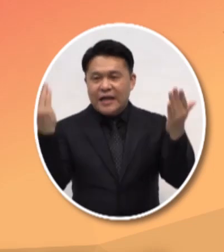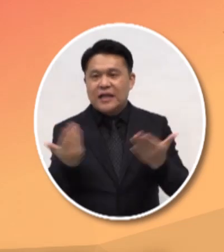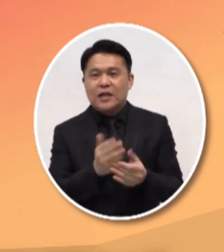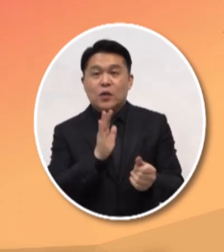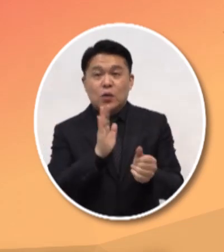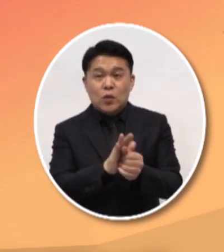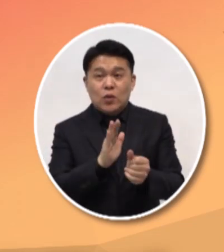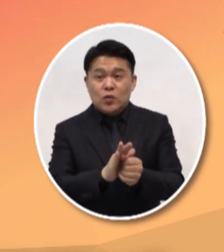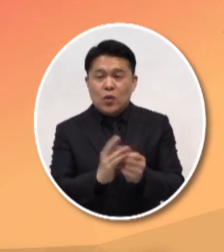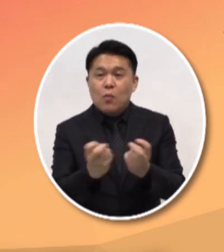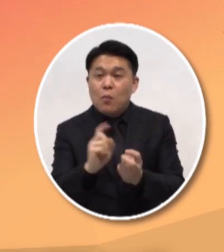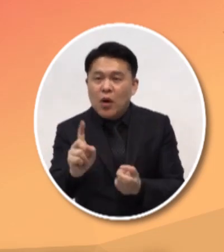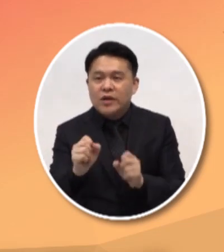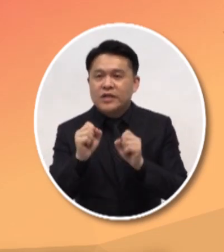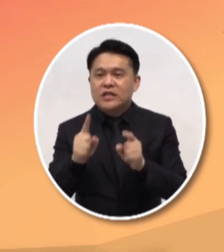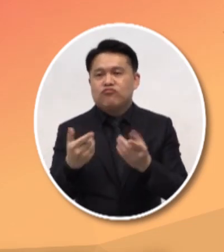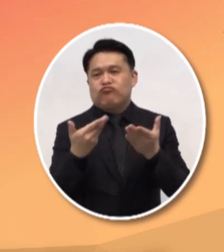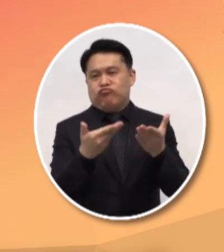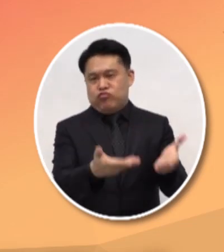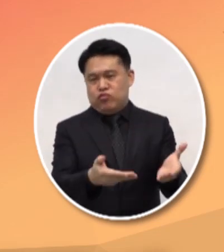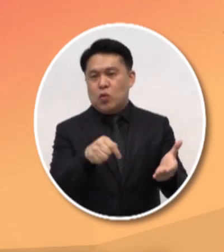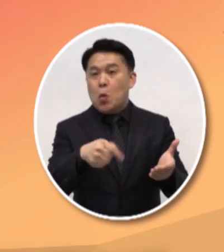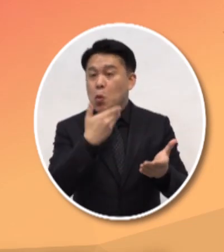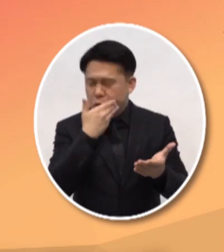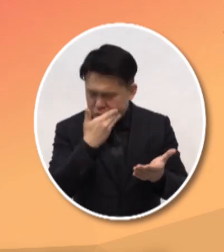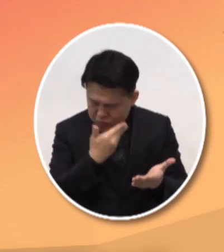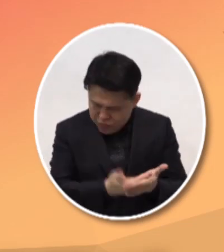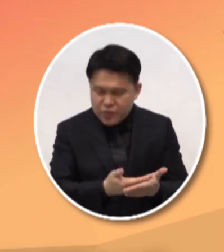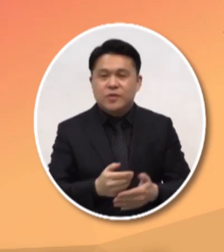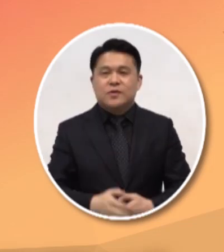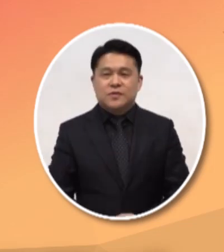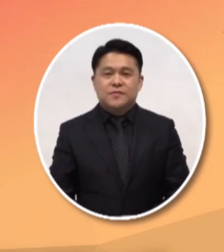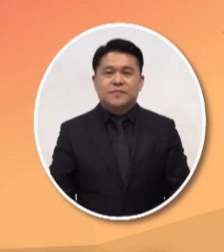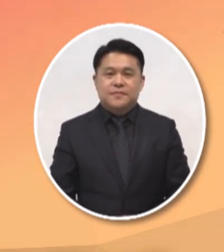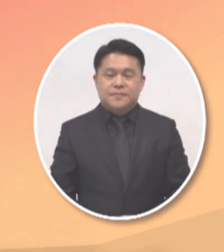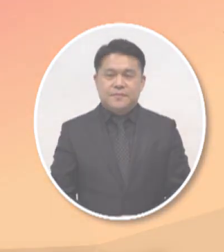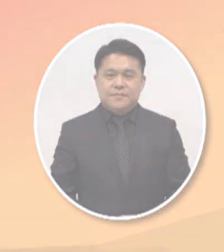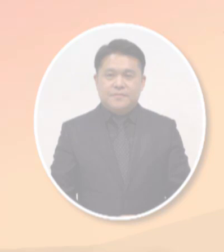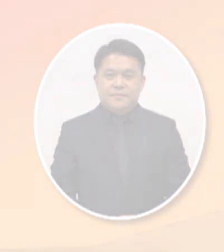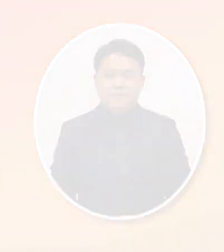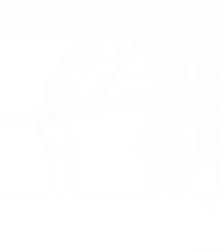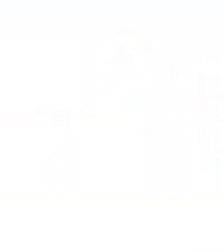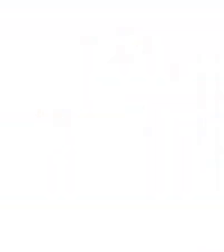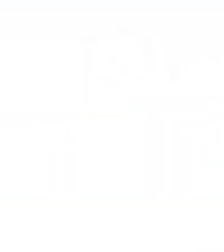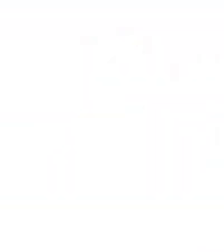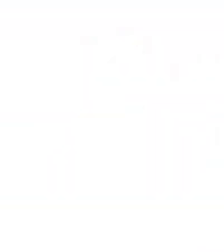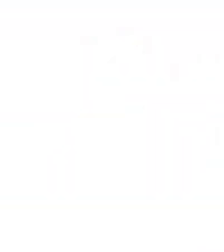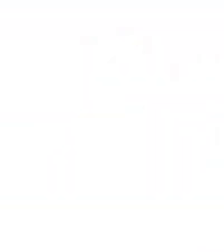모두가 도와줄 수 있는 기회를 제공하는 게 중요하다고 생각하거든요.